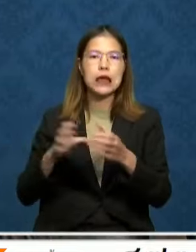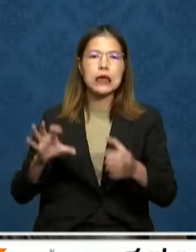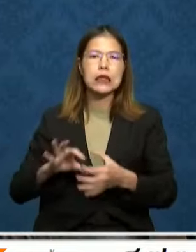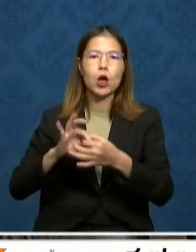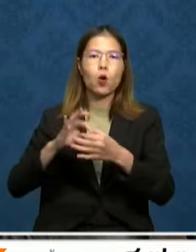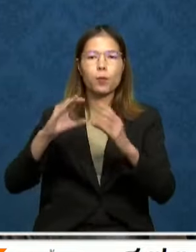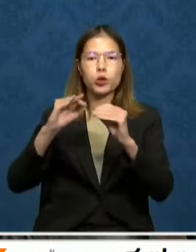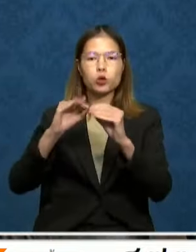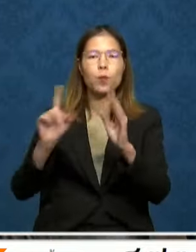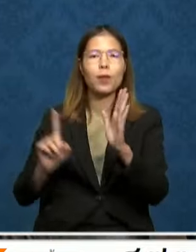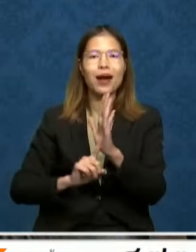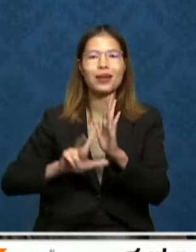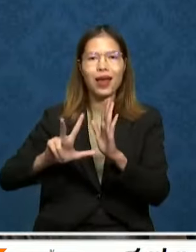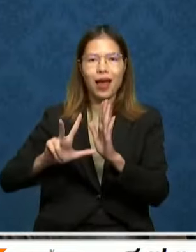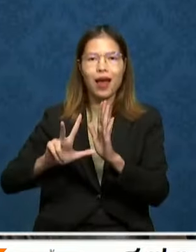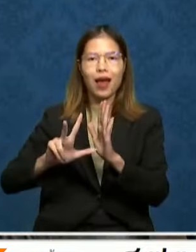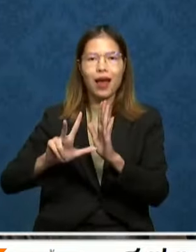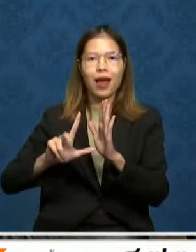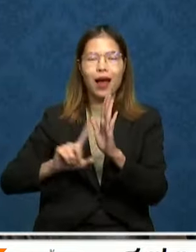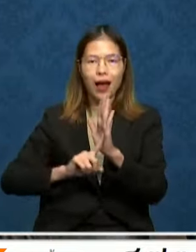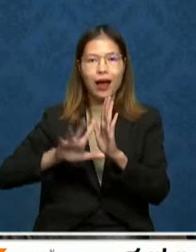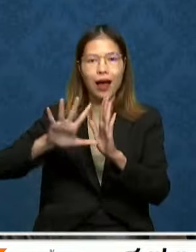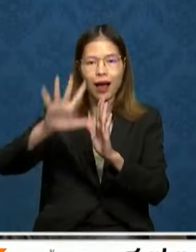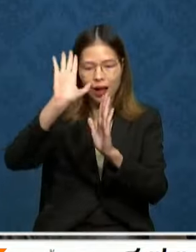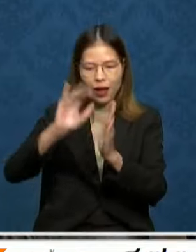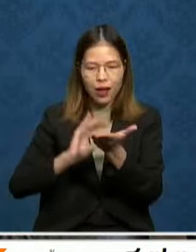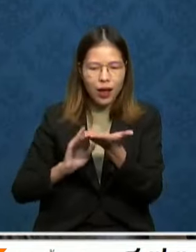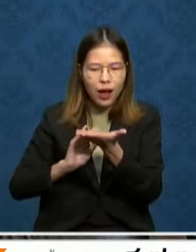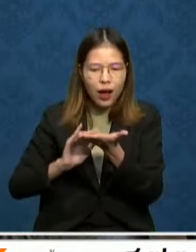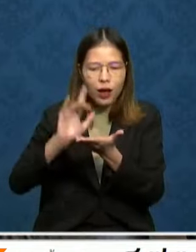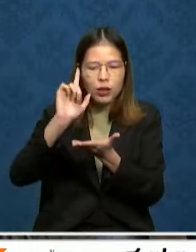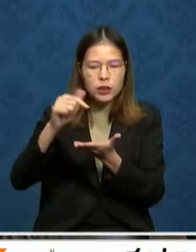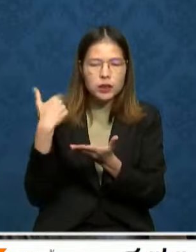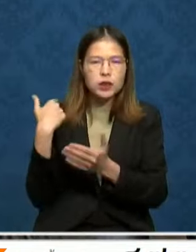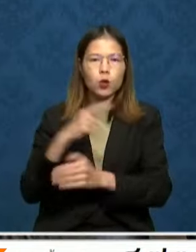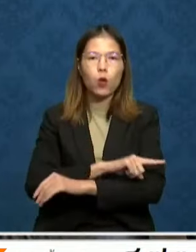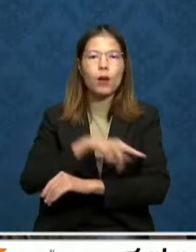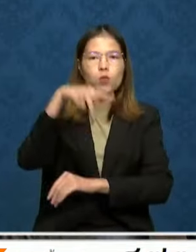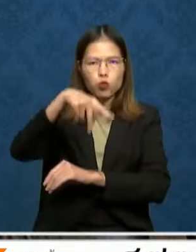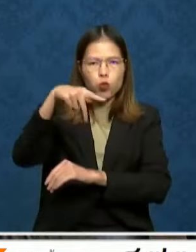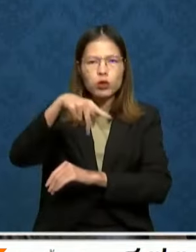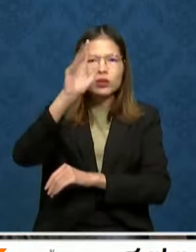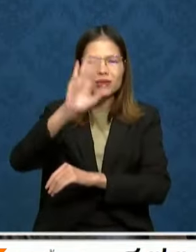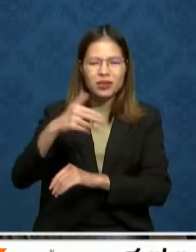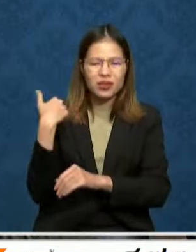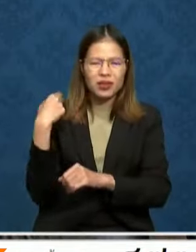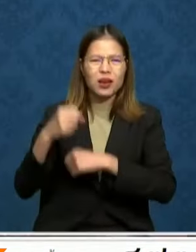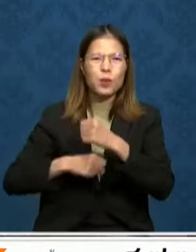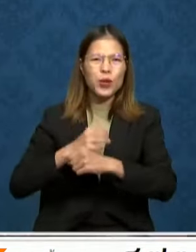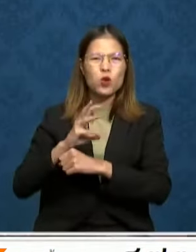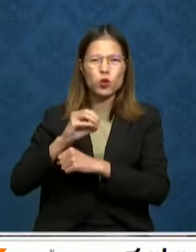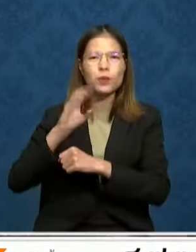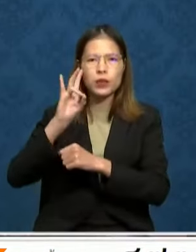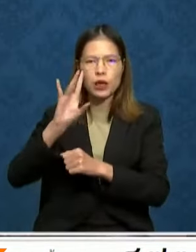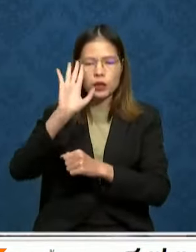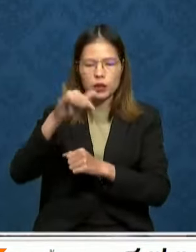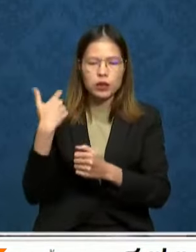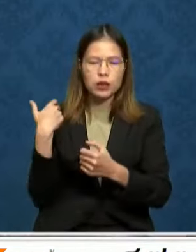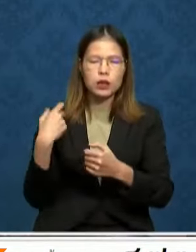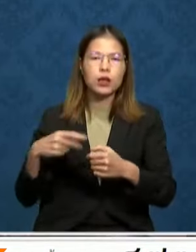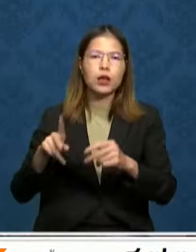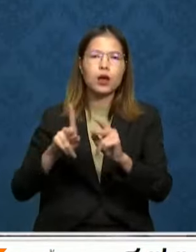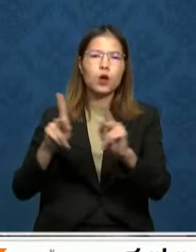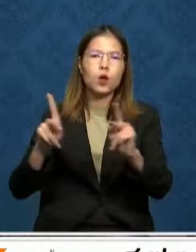5ในวันพุธที่ 25กันยายน2567มีกมทเข้า